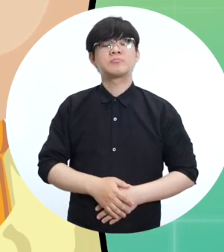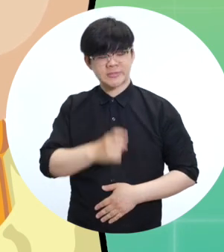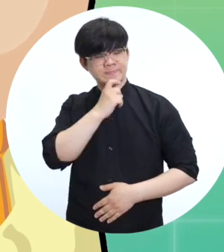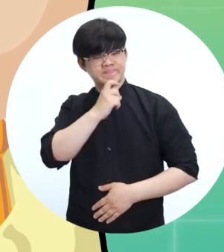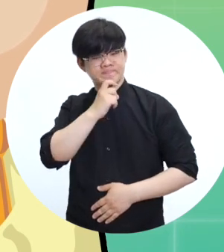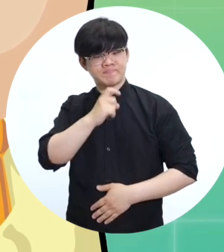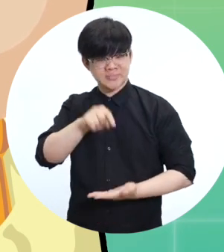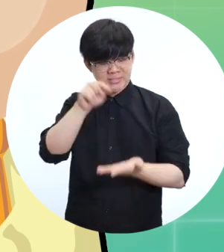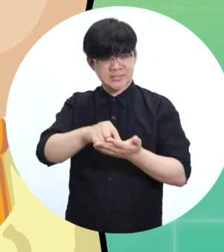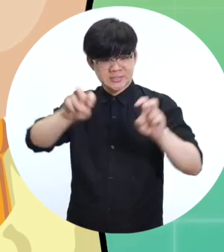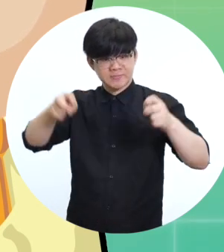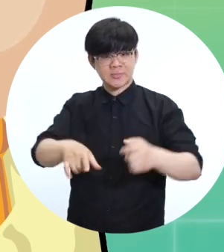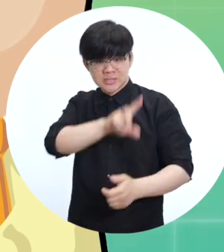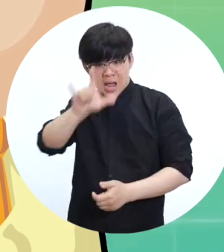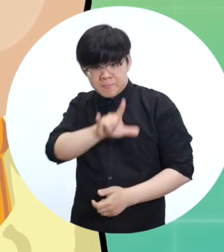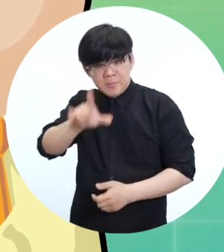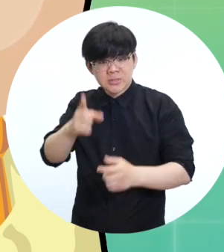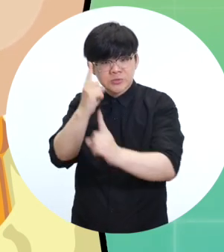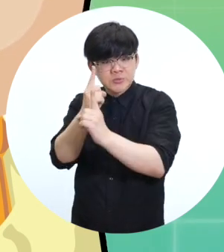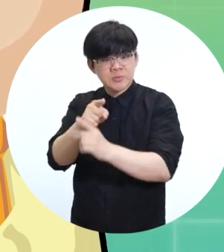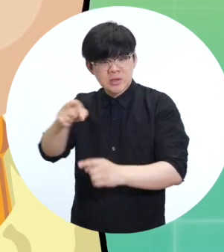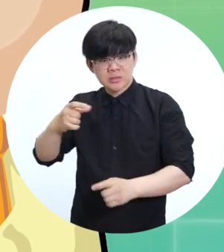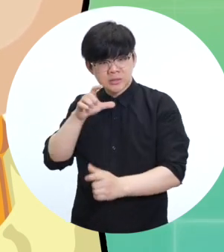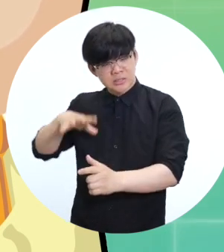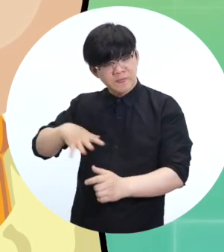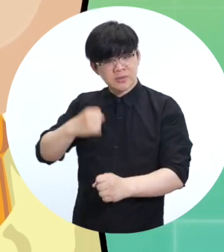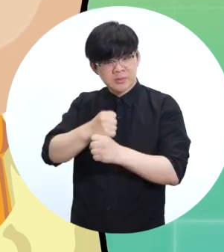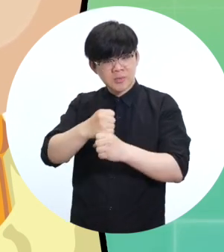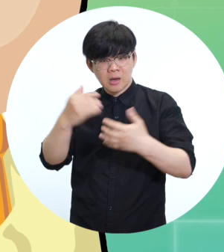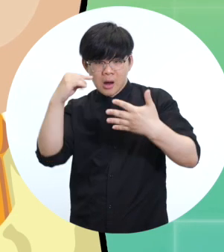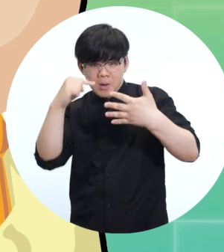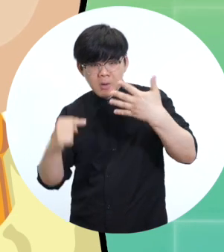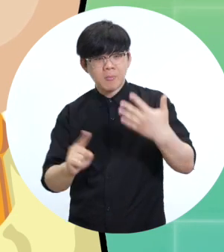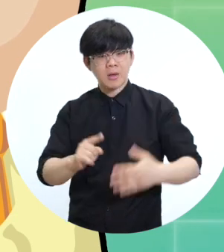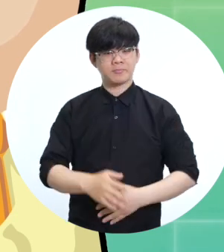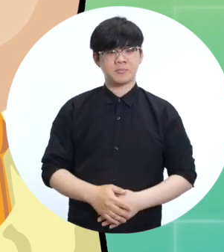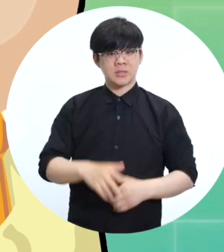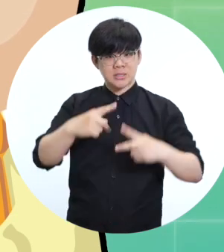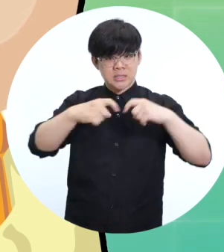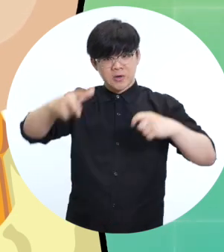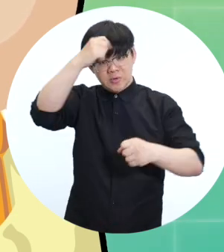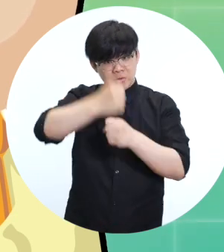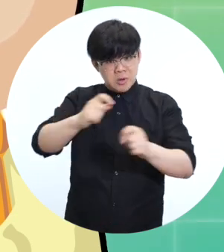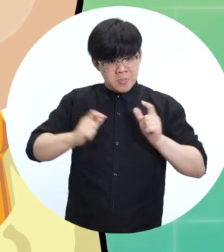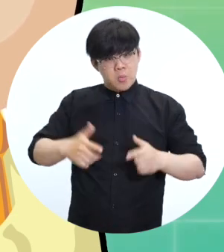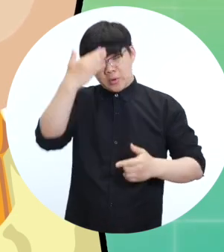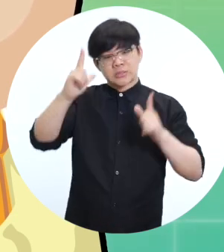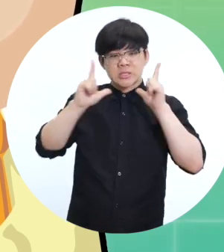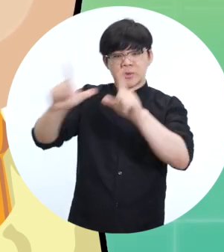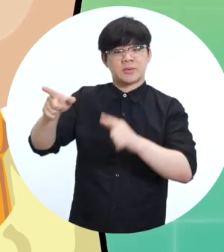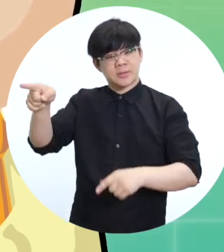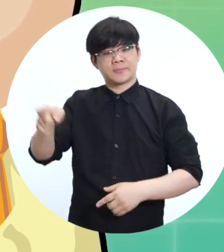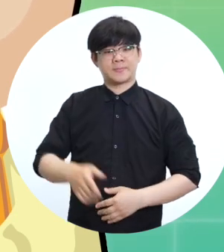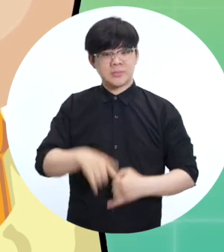案噶？ 只要揿入去查询个案，就会知道个案进度。当市政处处理好个案之后，仲会透过